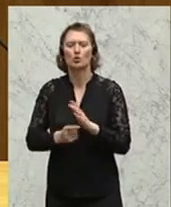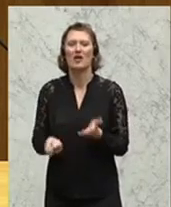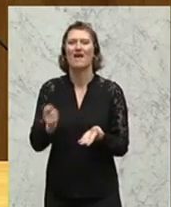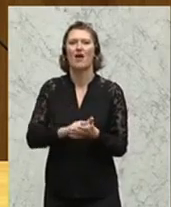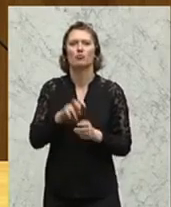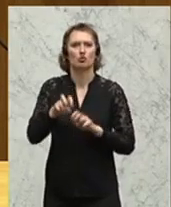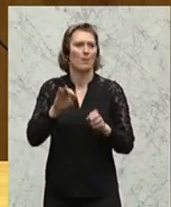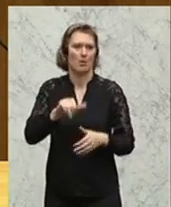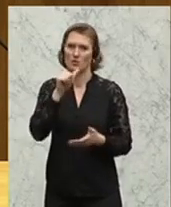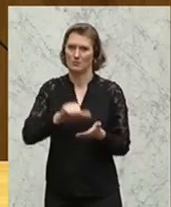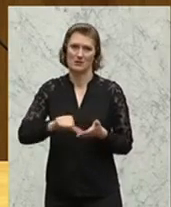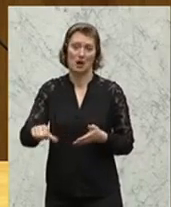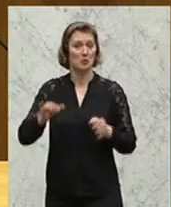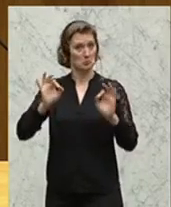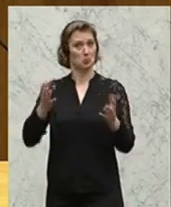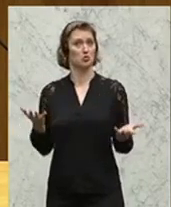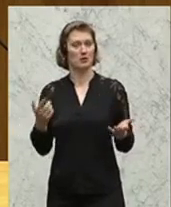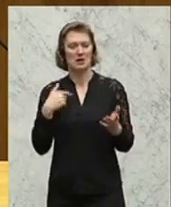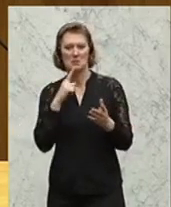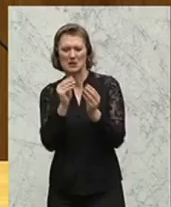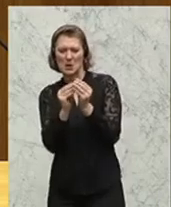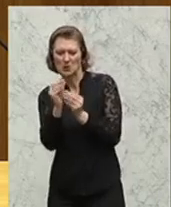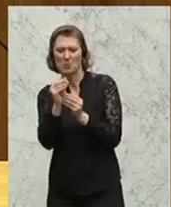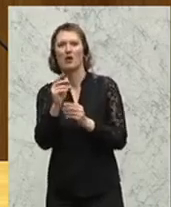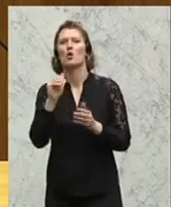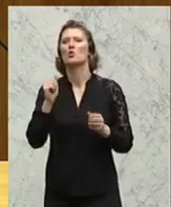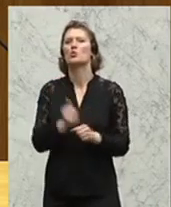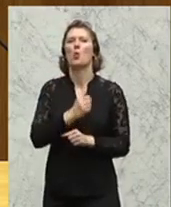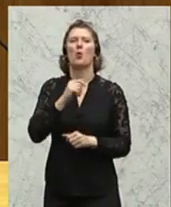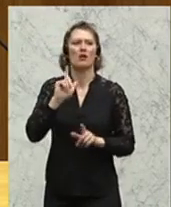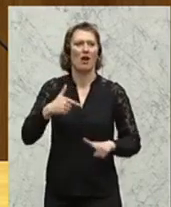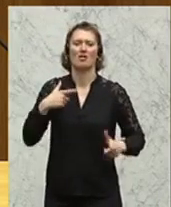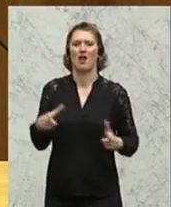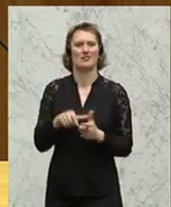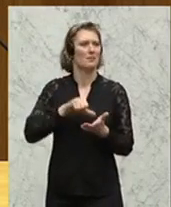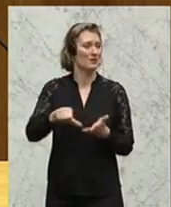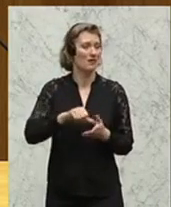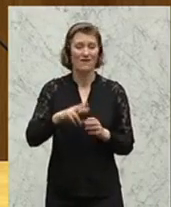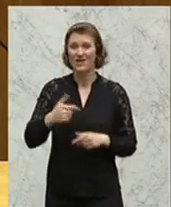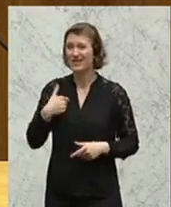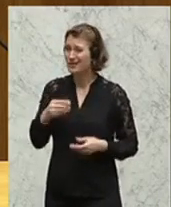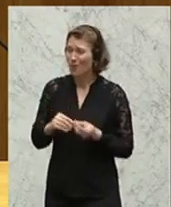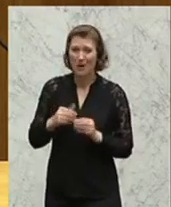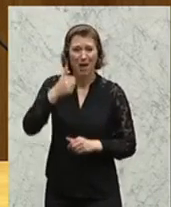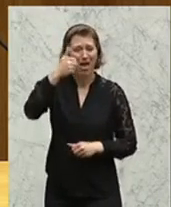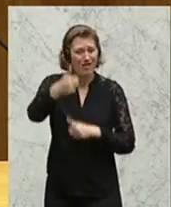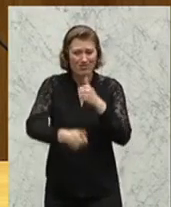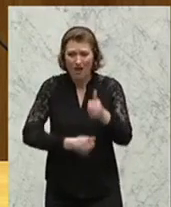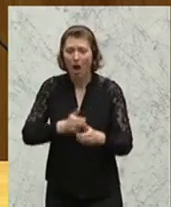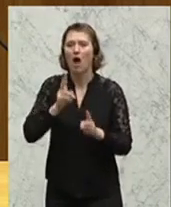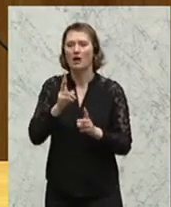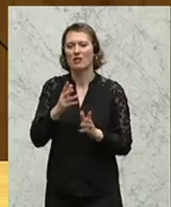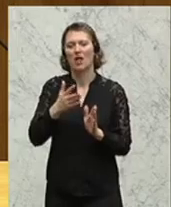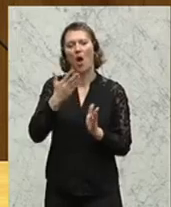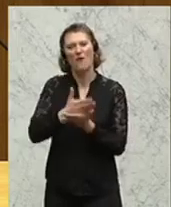sich sehen lassen. Und wenn ich ein bisschen drüber komme, dann ist es immer nur so, dass es leistbar ist. Und wenn ich ein Problem habe in einem Jahr, kann ich den Aufwand